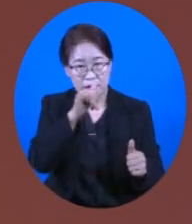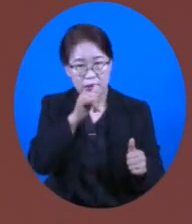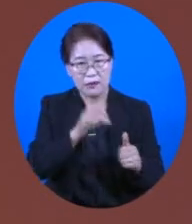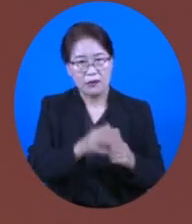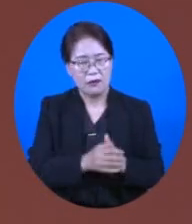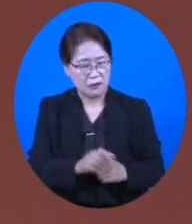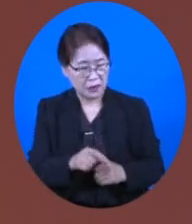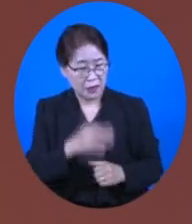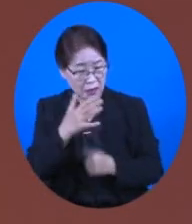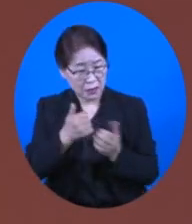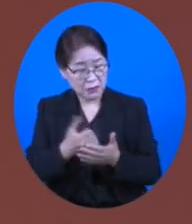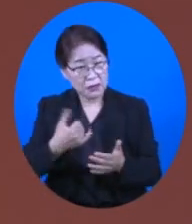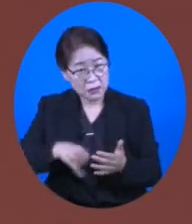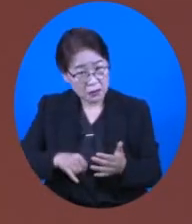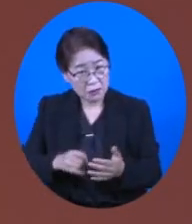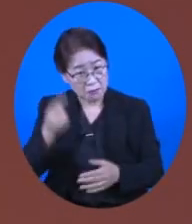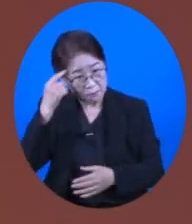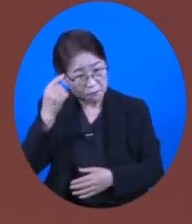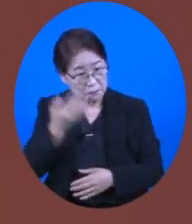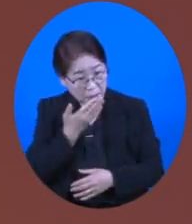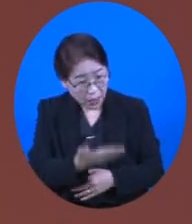네가 그래도 하나님의 자녀라고 생각해?